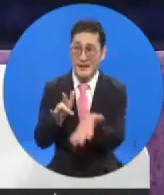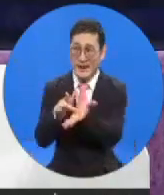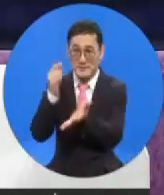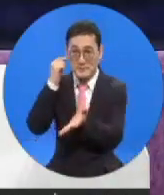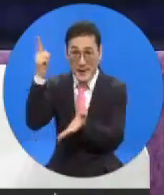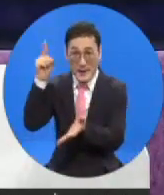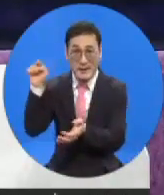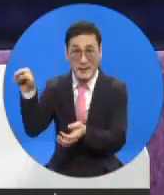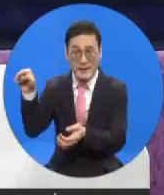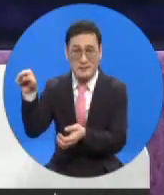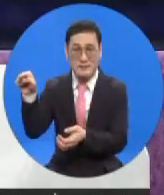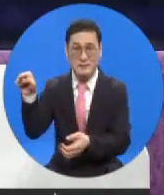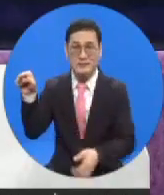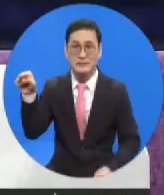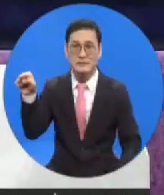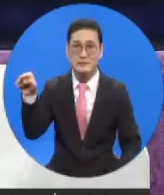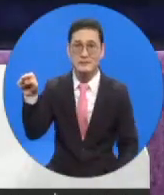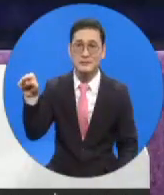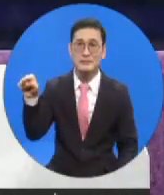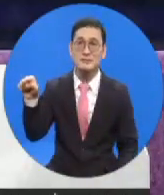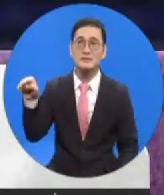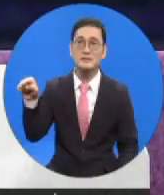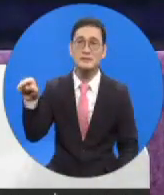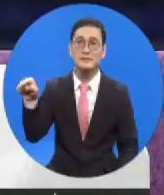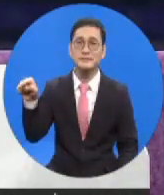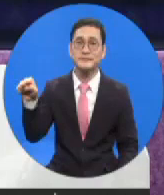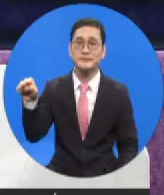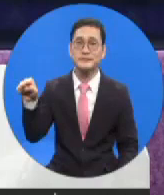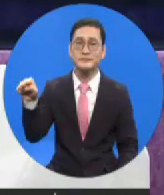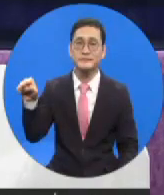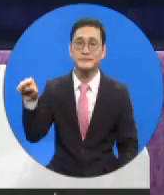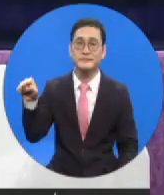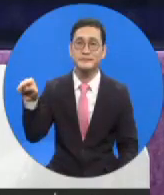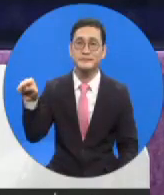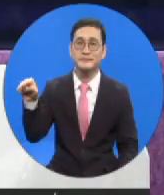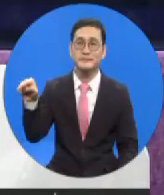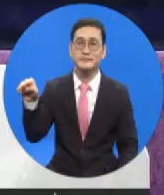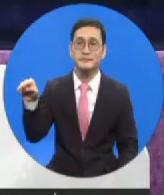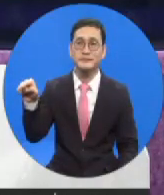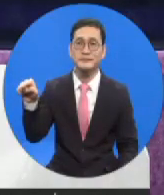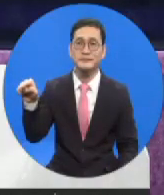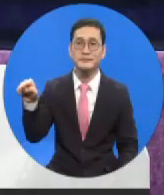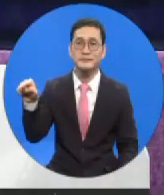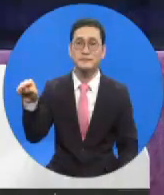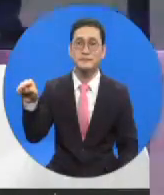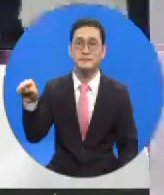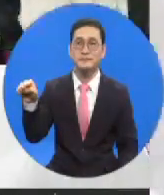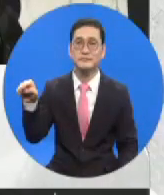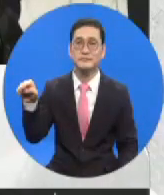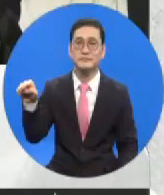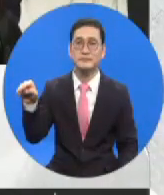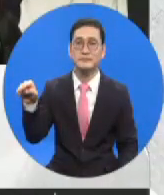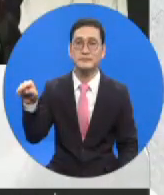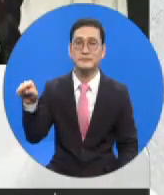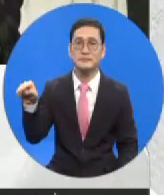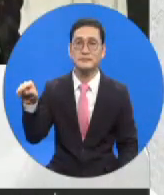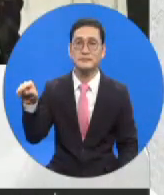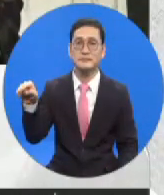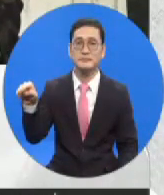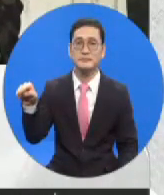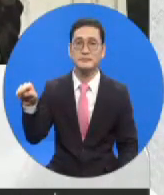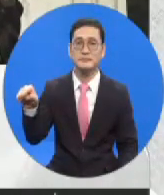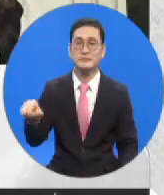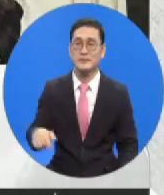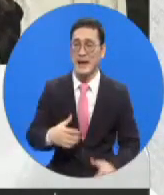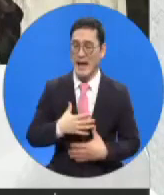예. 뭐 굳이 이거를 뭐 비관적으로 제가 비판하려고 하는 것이 아니라 좀 안정적으로 좀 더 봐야 된다라는